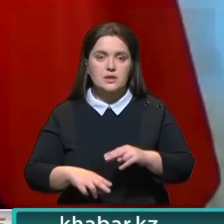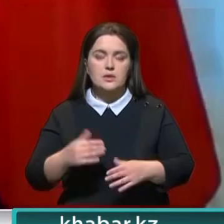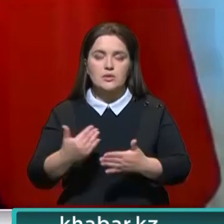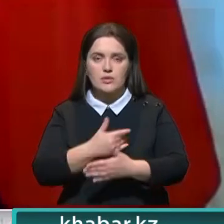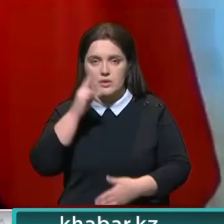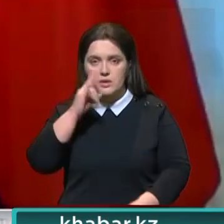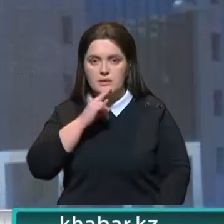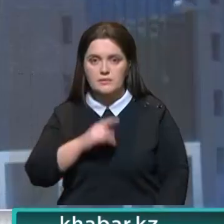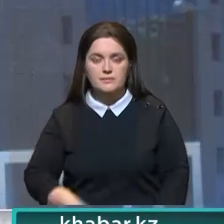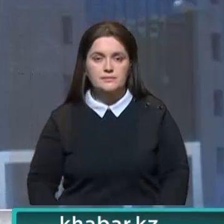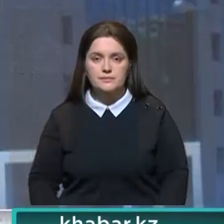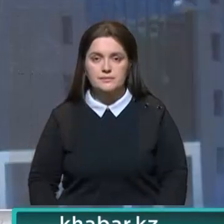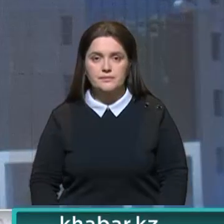Казахстана.